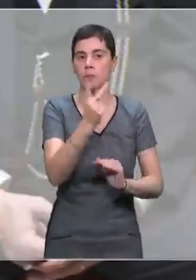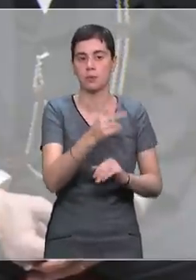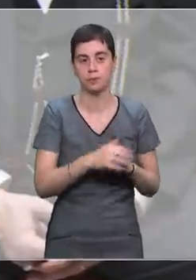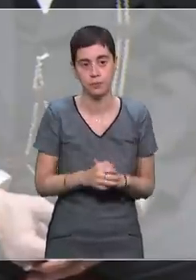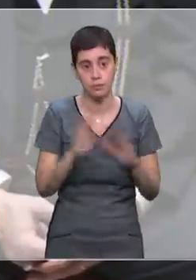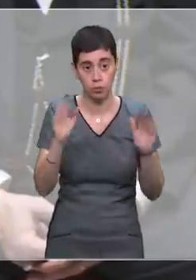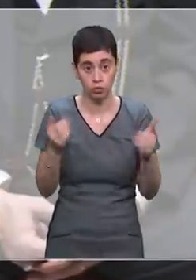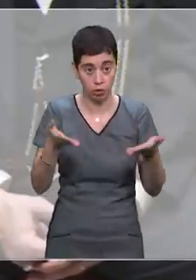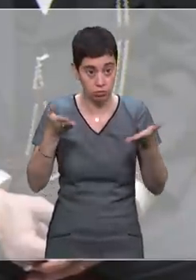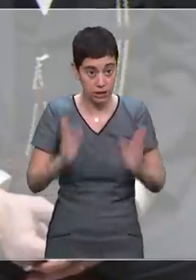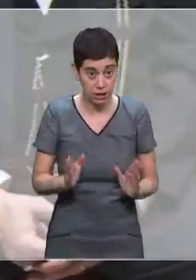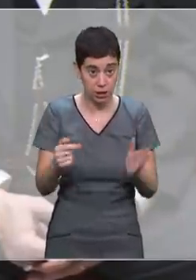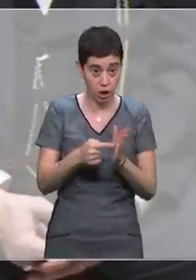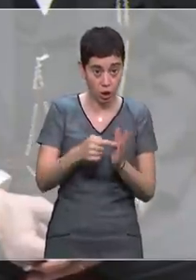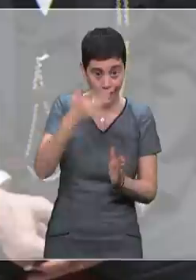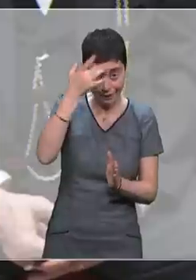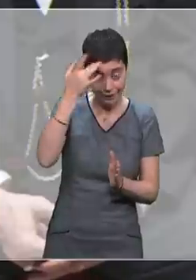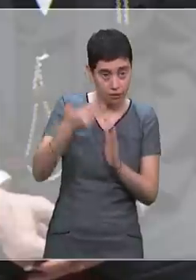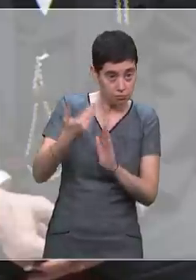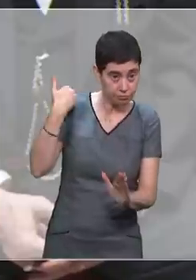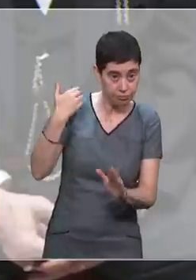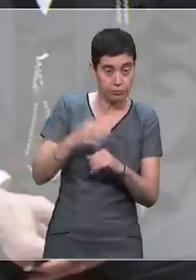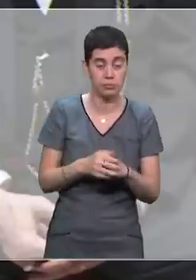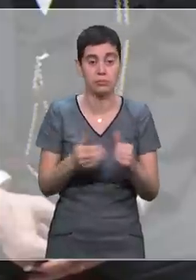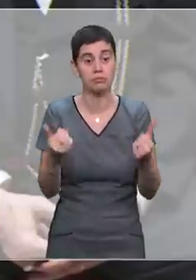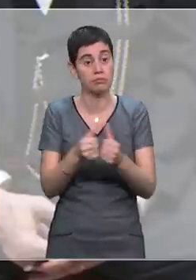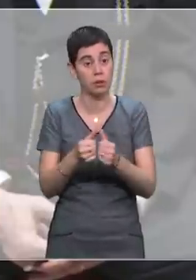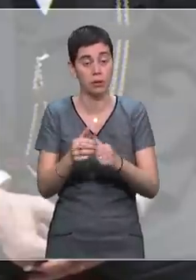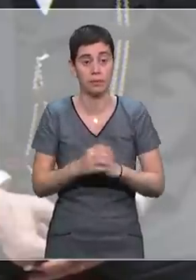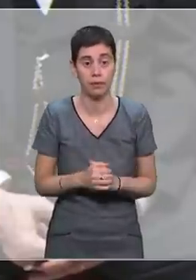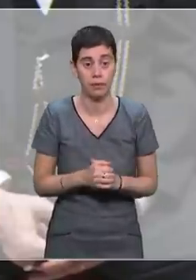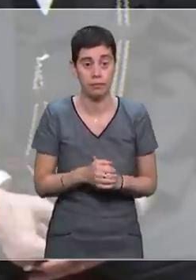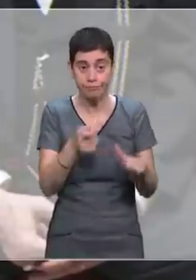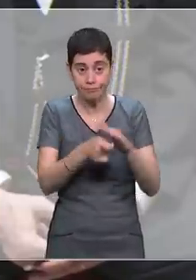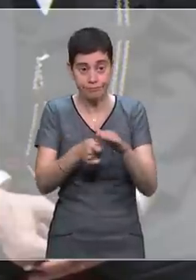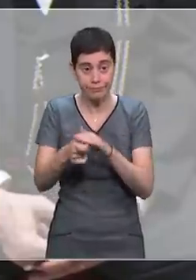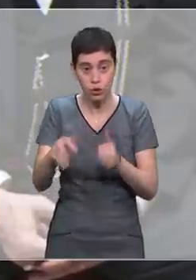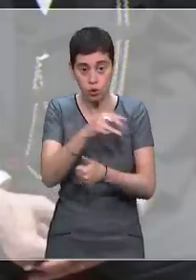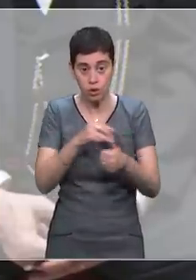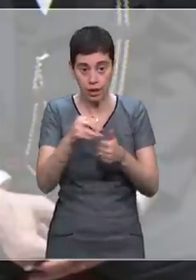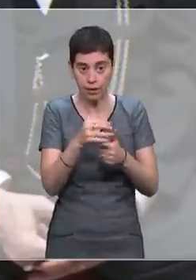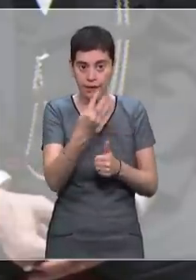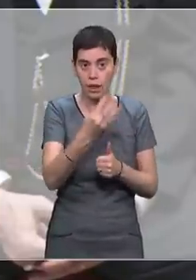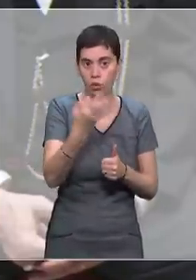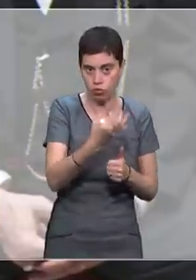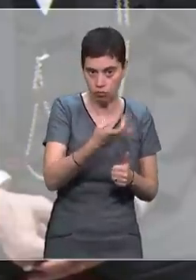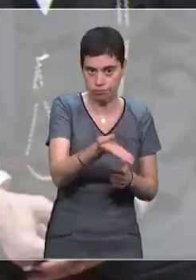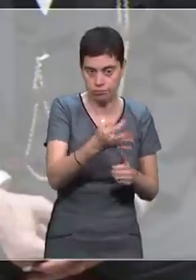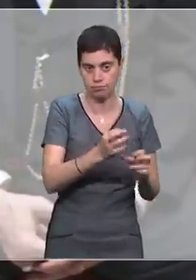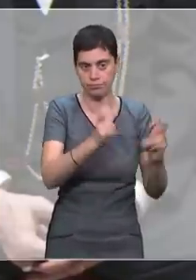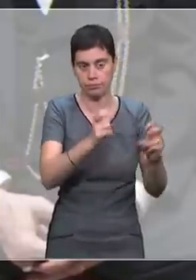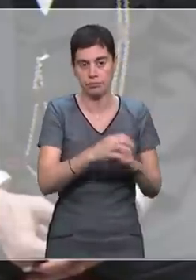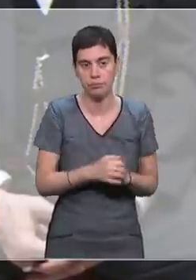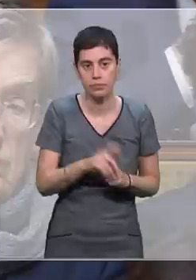avons décidé dès cet été de revaloriser de manière anticipée les prestations sociales à hauteur de 4%. Elles seront